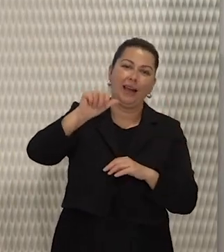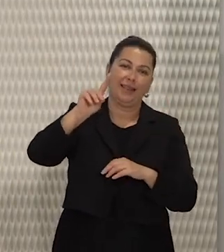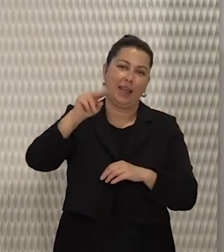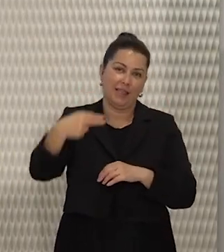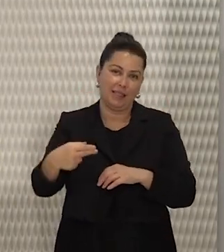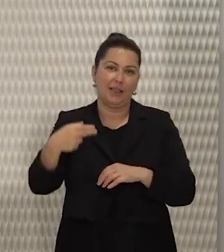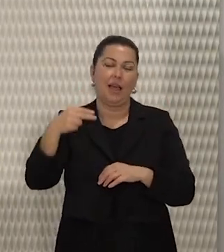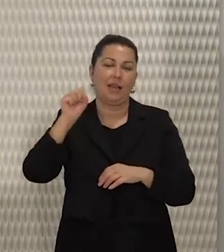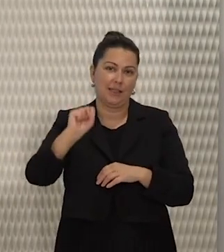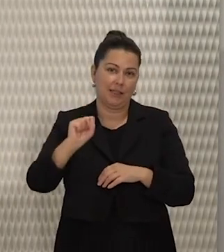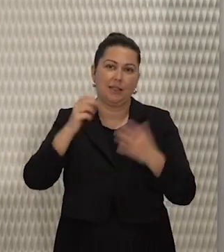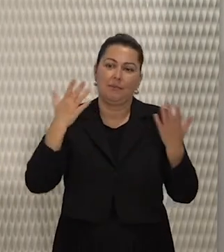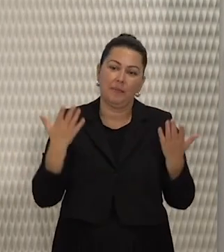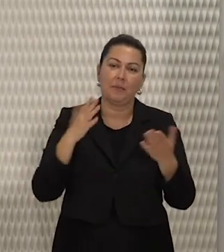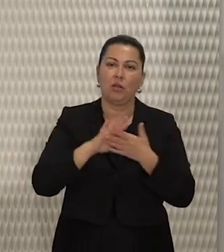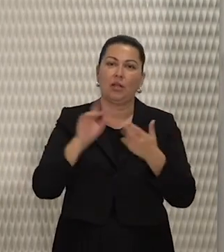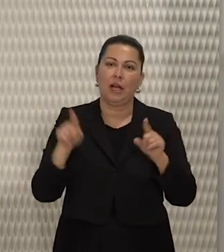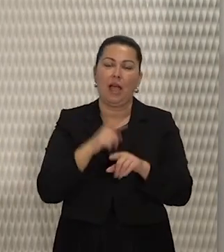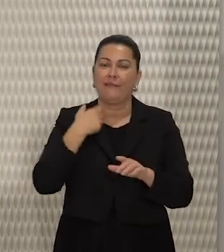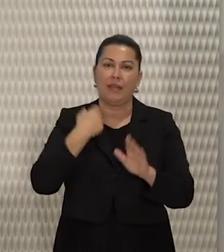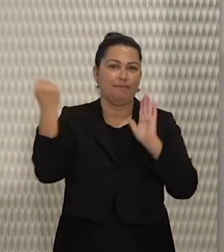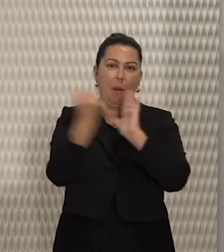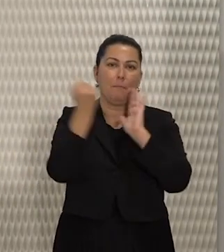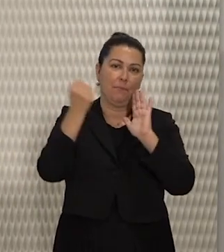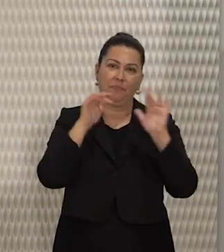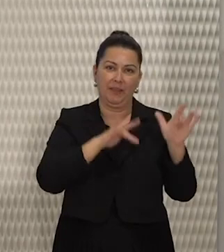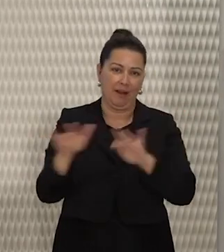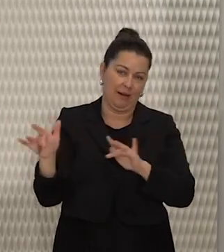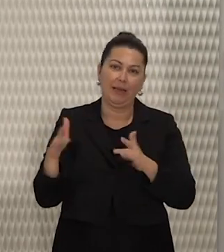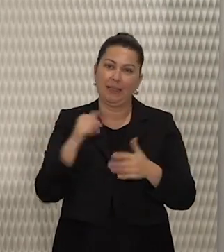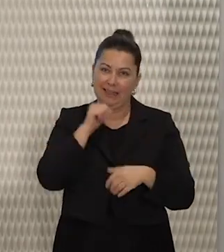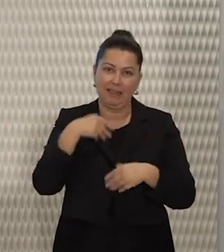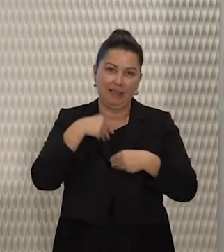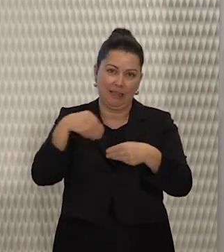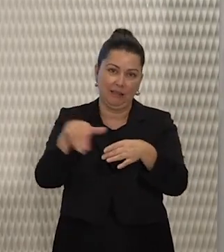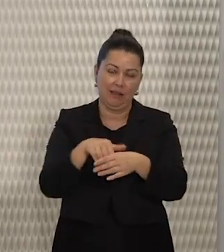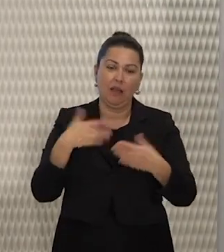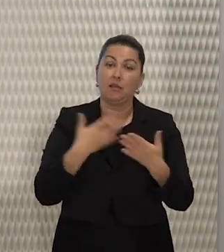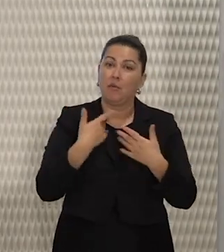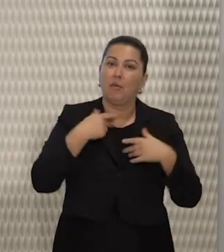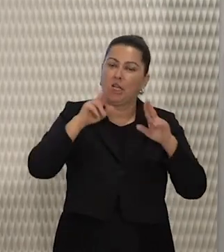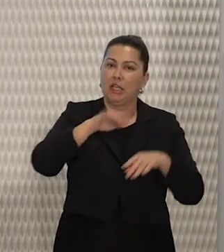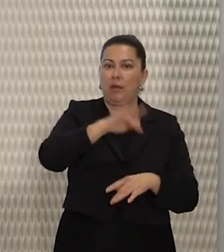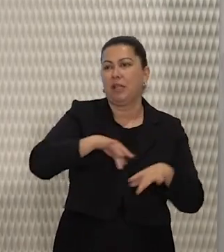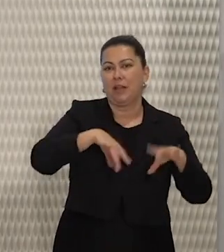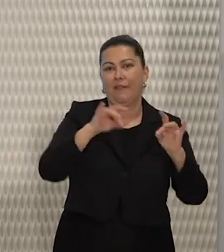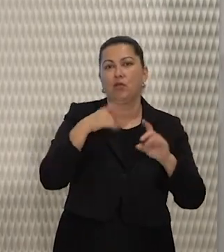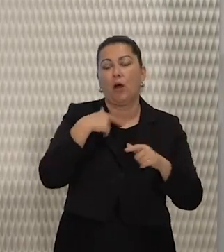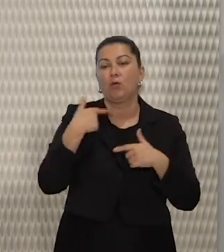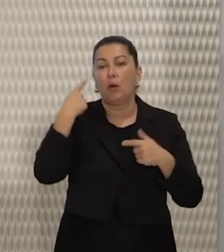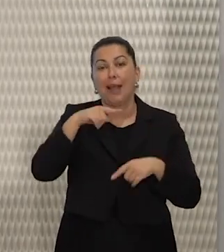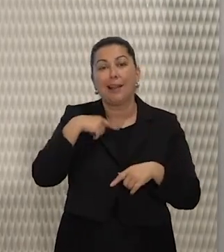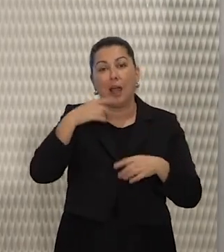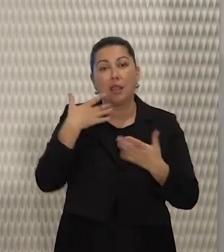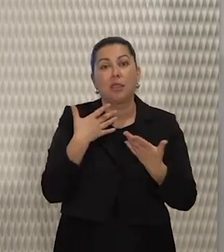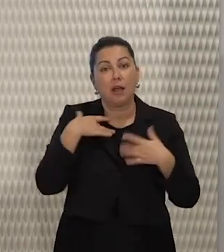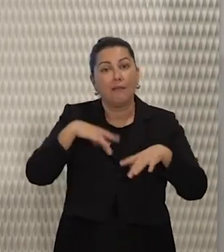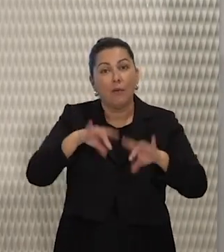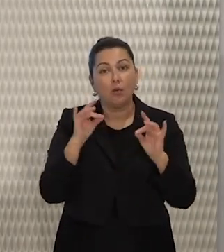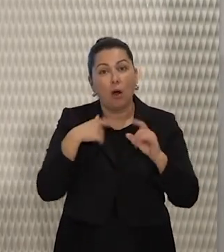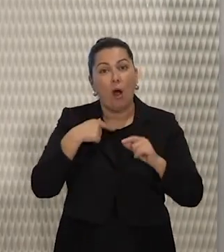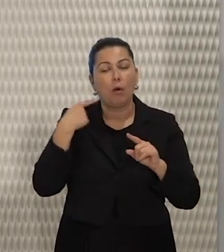man dort schon quasi als gebrandmarkt. Ich habe einen Platz gefunden, an dem meine Talente gefördert sind und sogar zielstrebig gearbeitet werden kann.